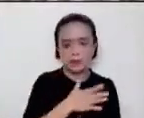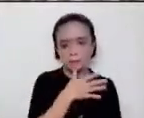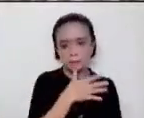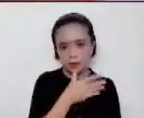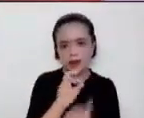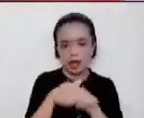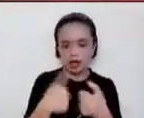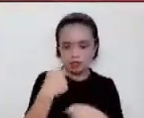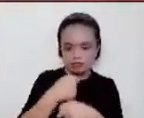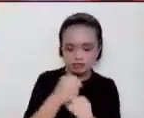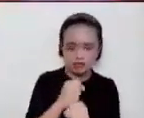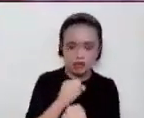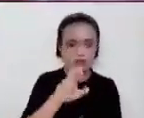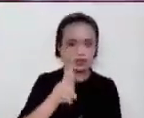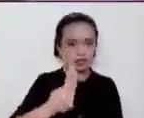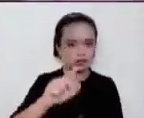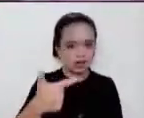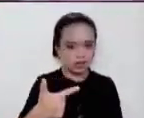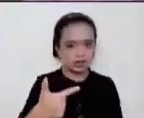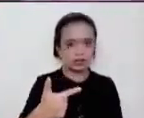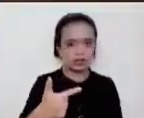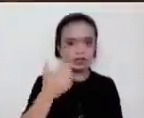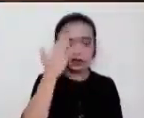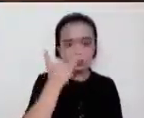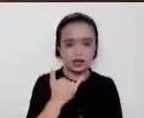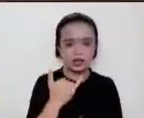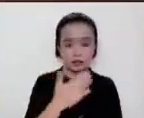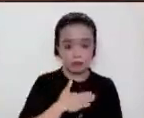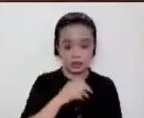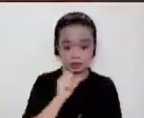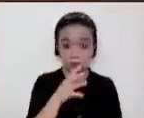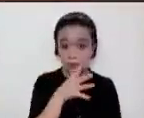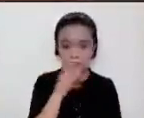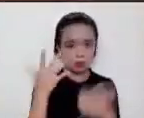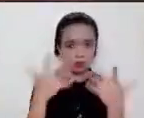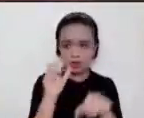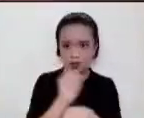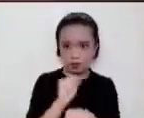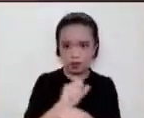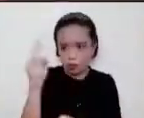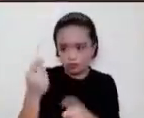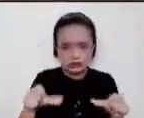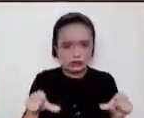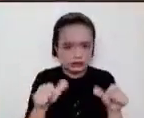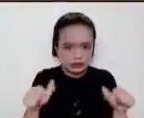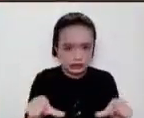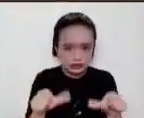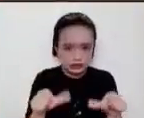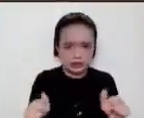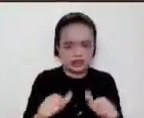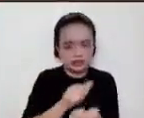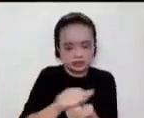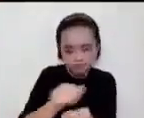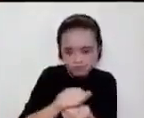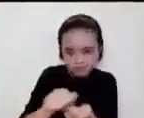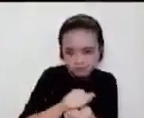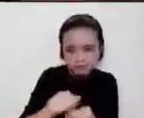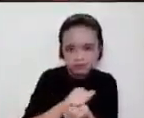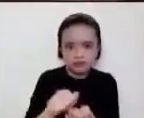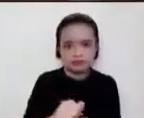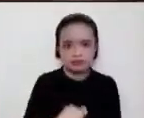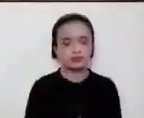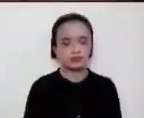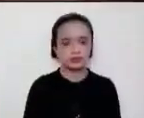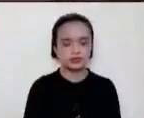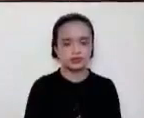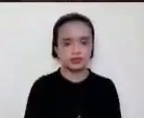kasi wala pong trabaho yung mama ko, taga-Hilot lang po, tsaka naglalaba. Kung may